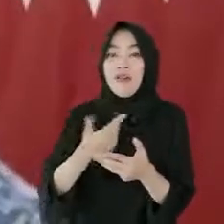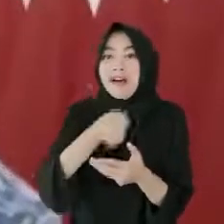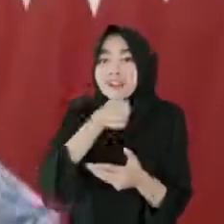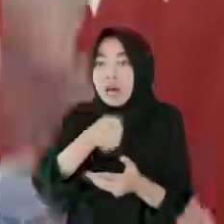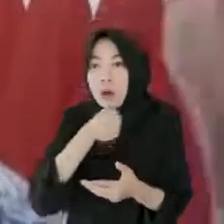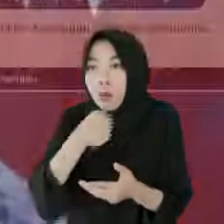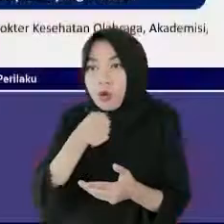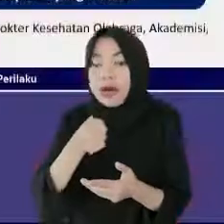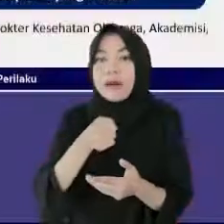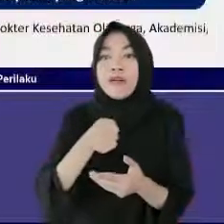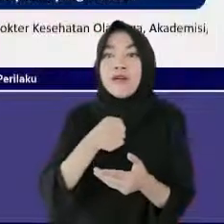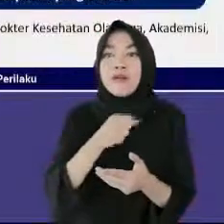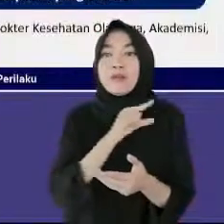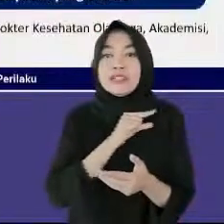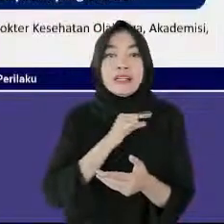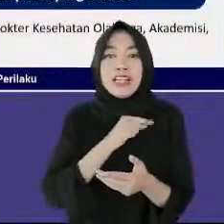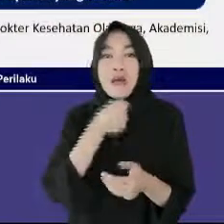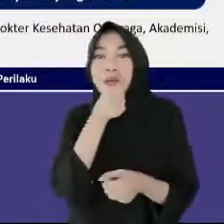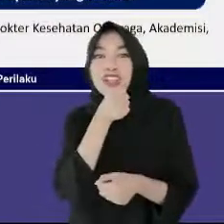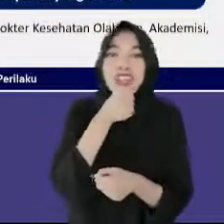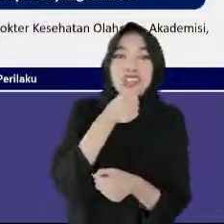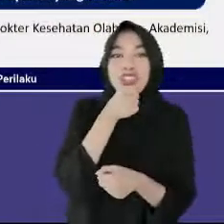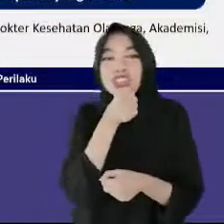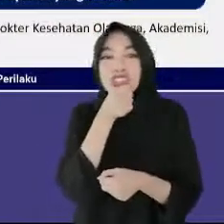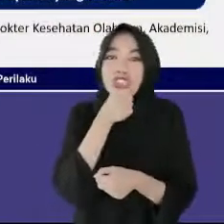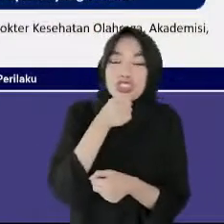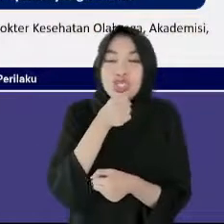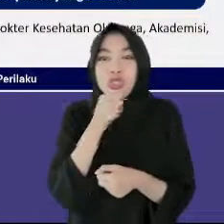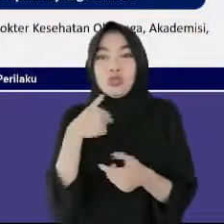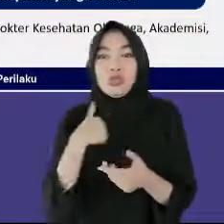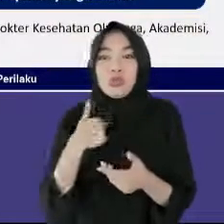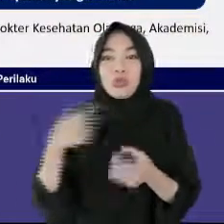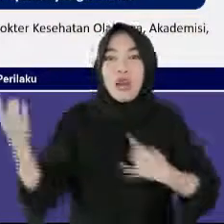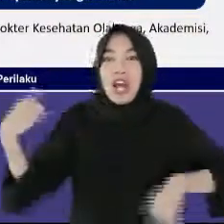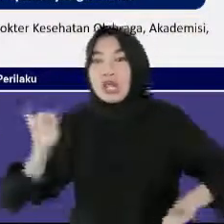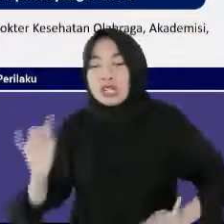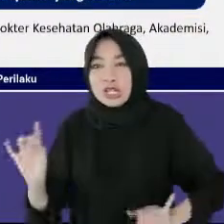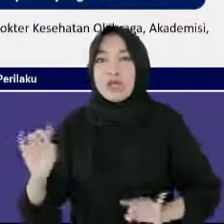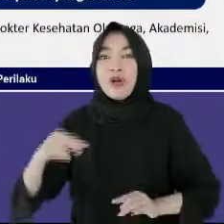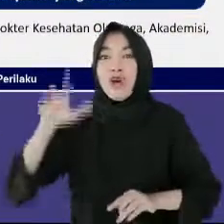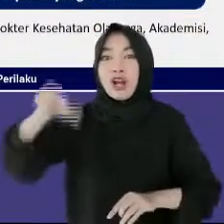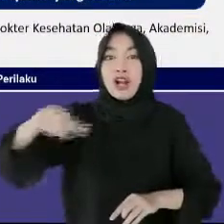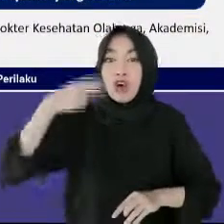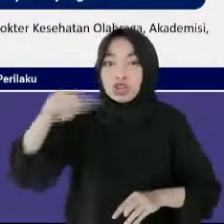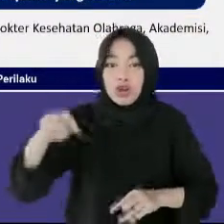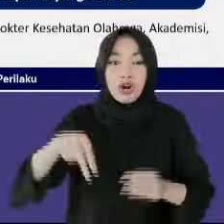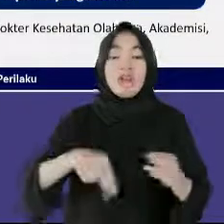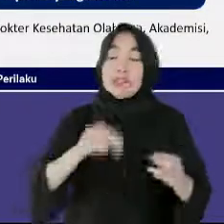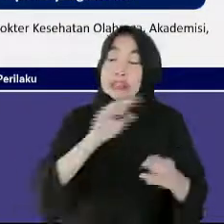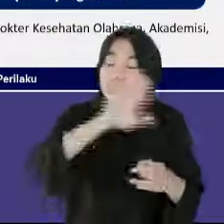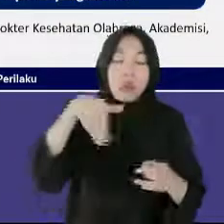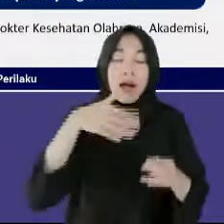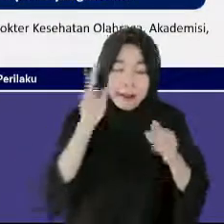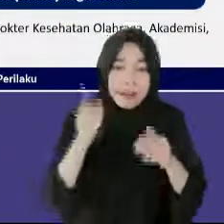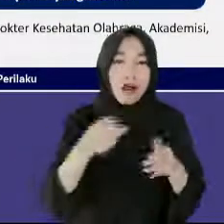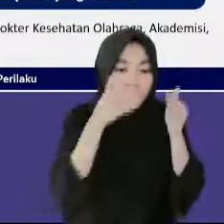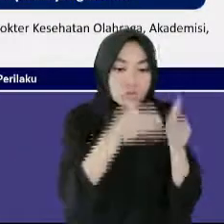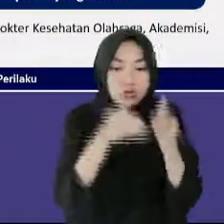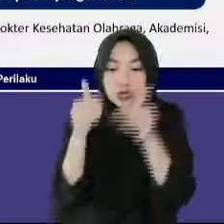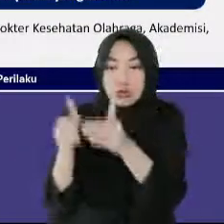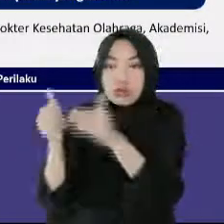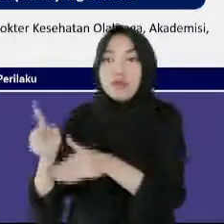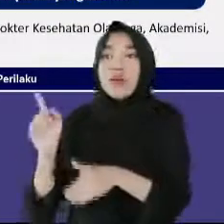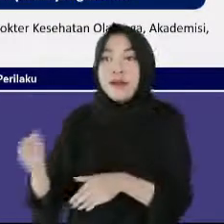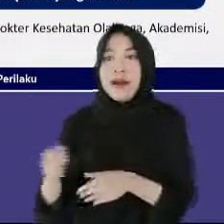penari penyanyi dan seterusnya yang harus mati protokol kesehatan dan juga penonton ya arando presiden untuk